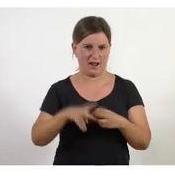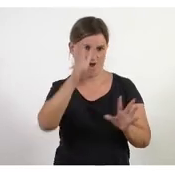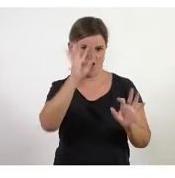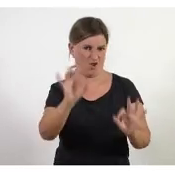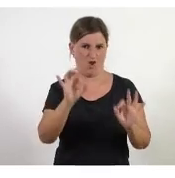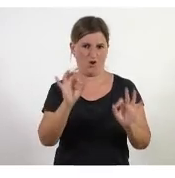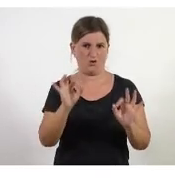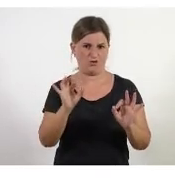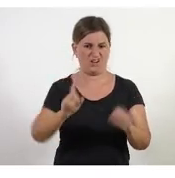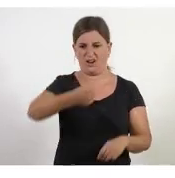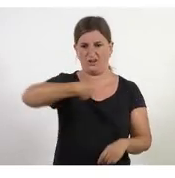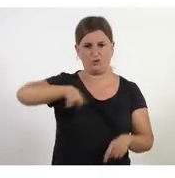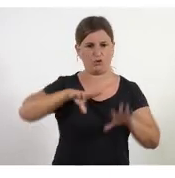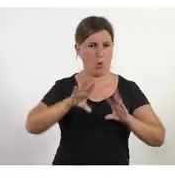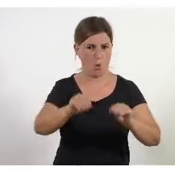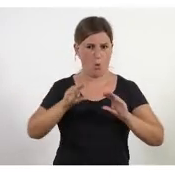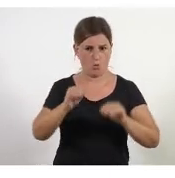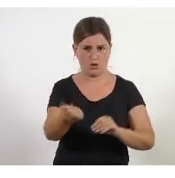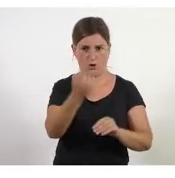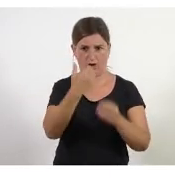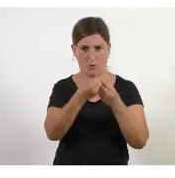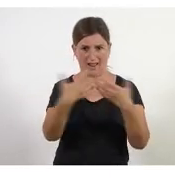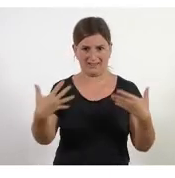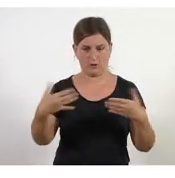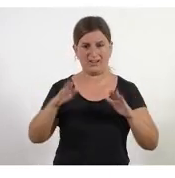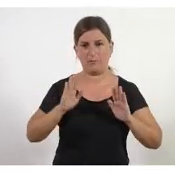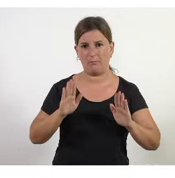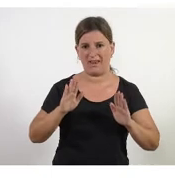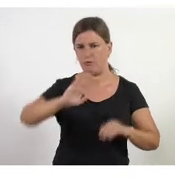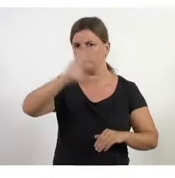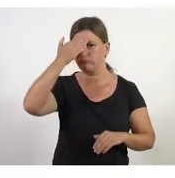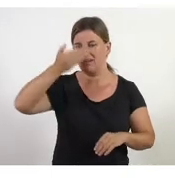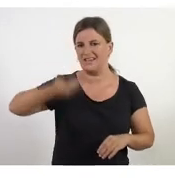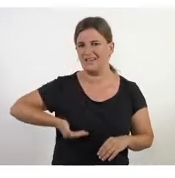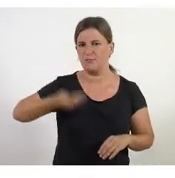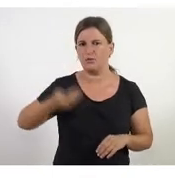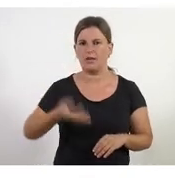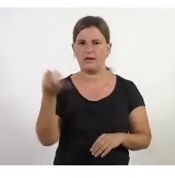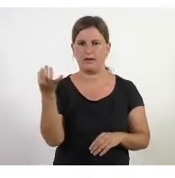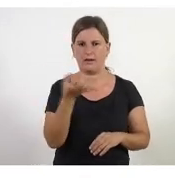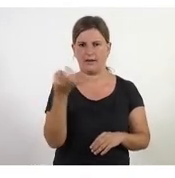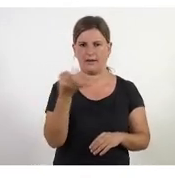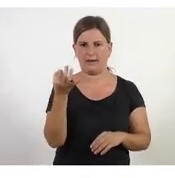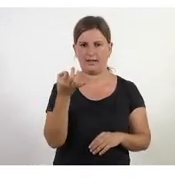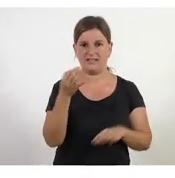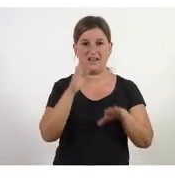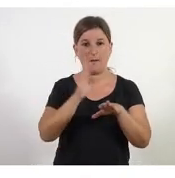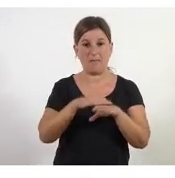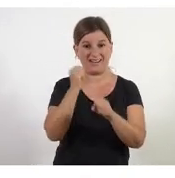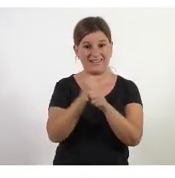tothom la fem servir, però aquí sobretot vull destacar que en principi, en un entorn de